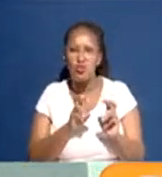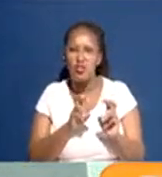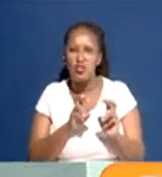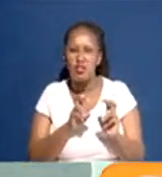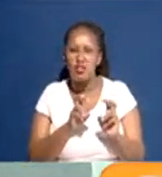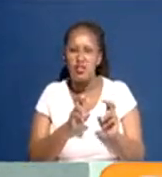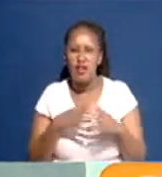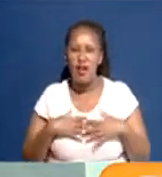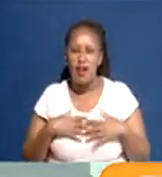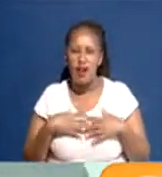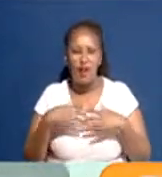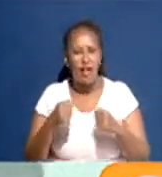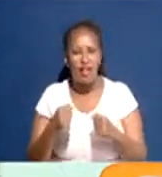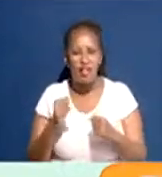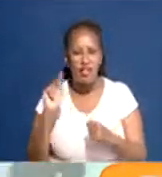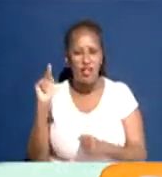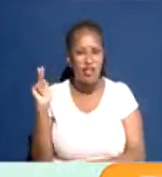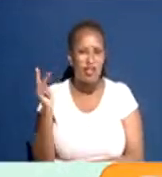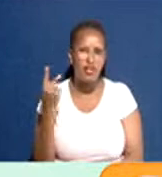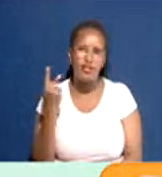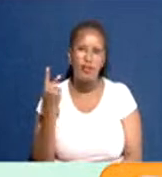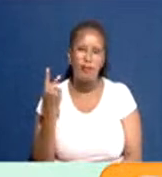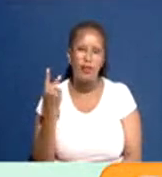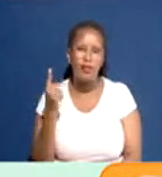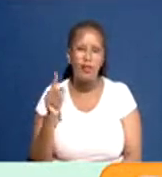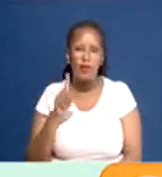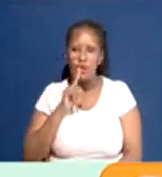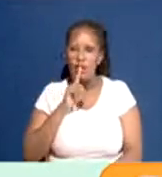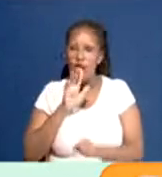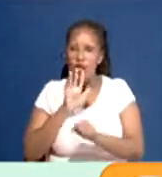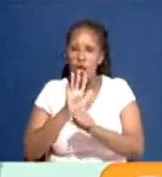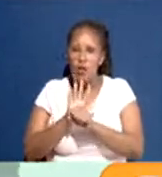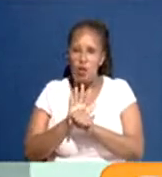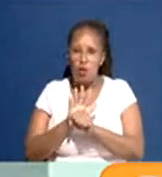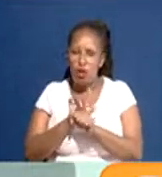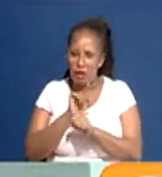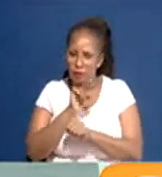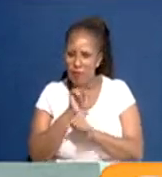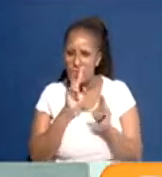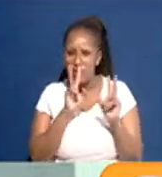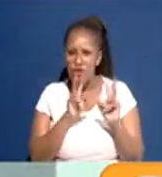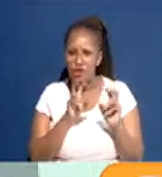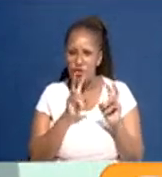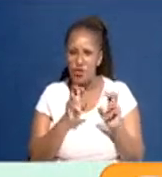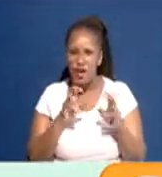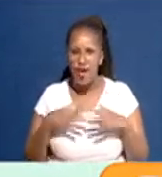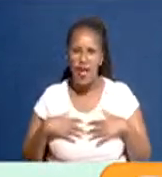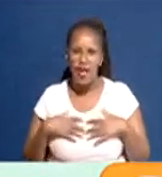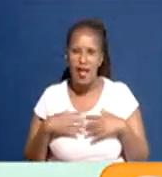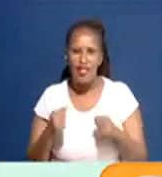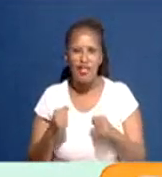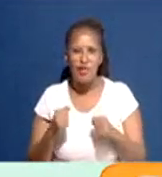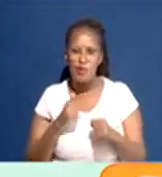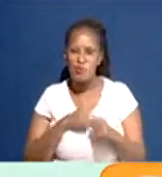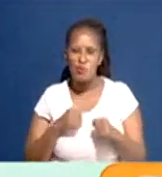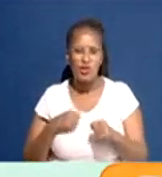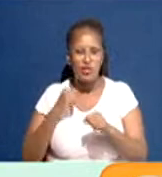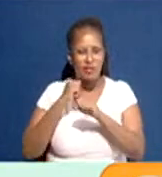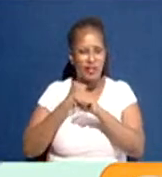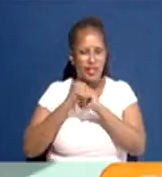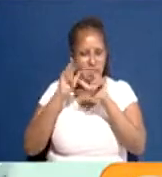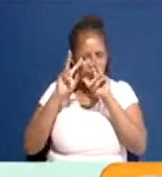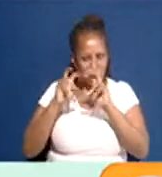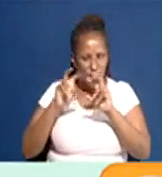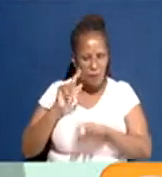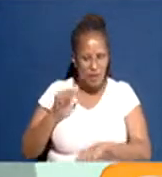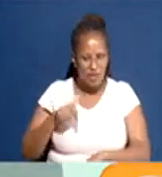of health in Kenya. Niliwaahidi ya kwamba hii mambo ya health tutaichunguza.